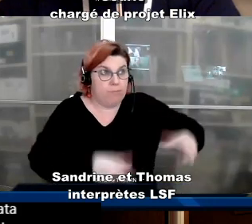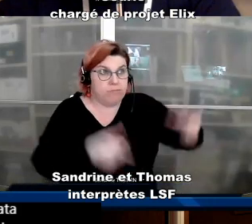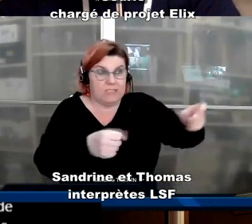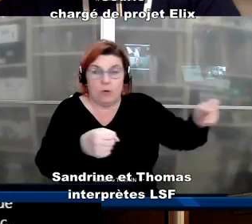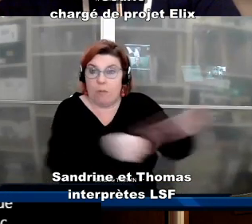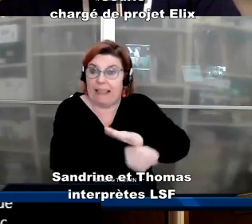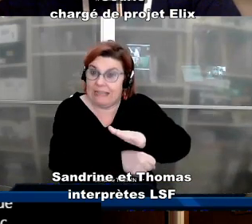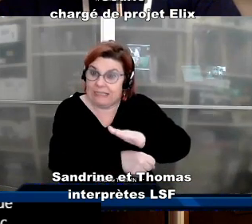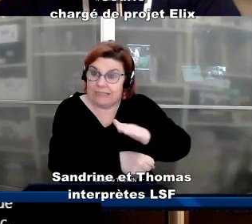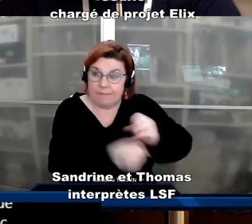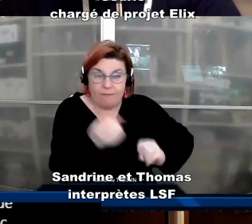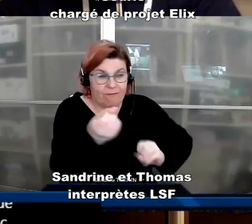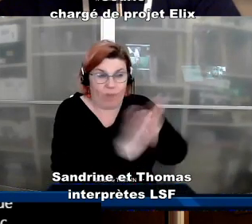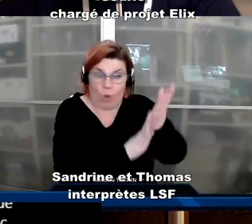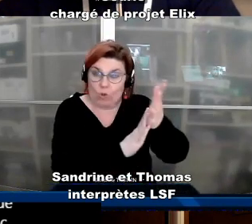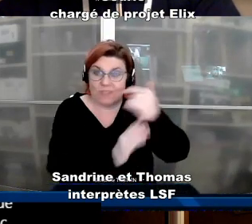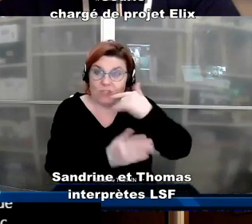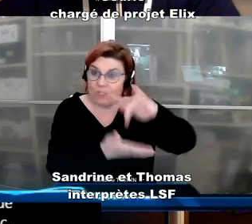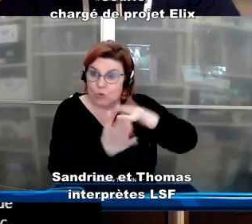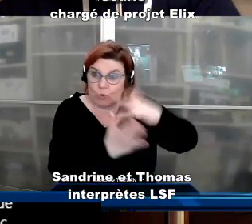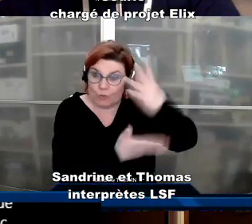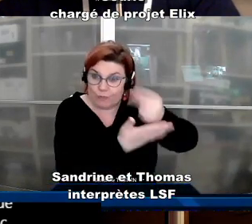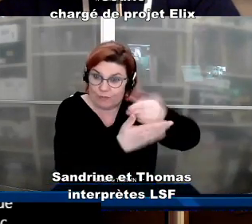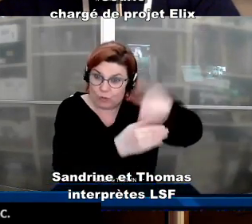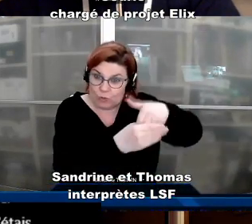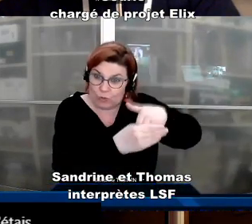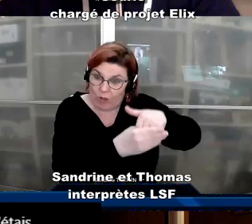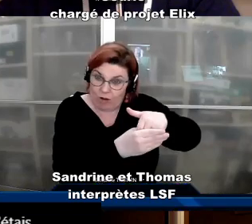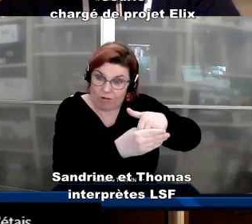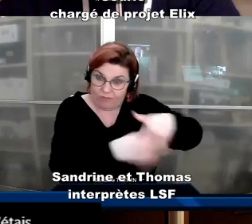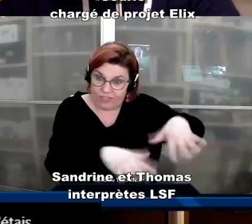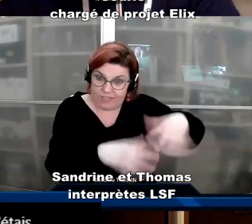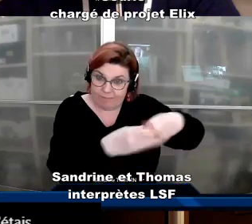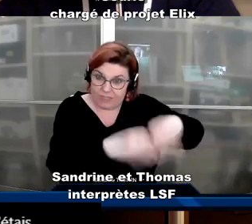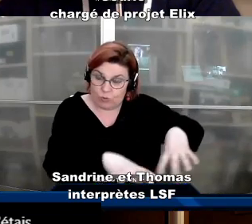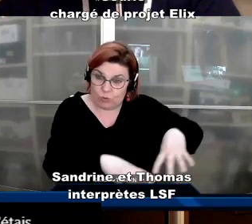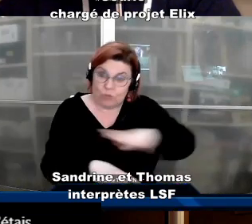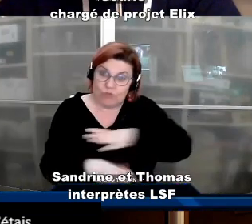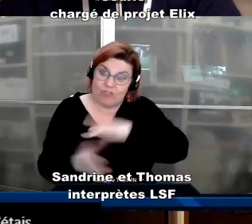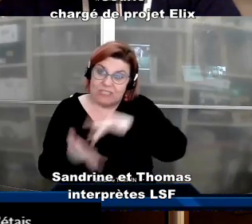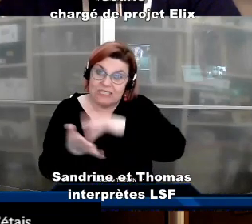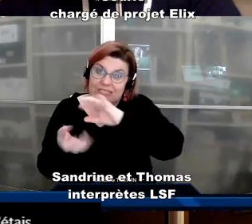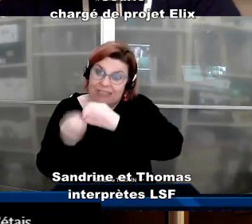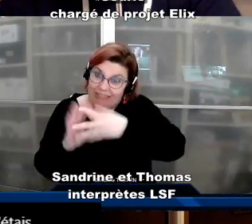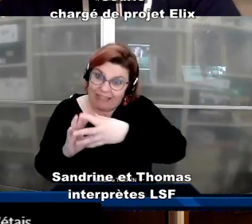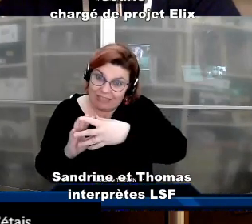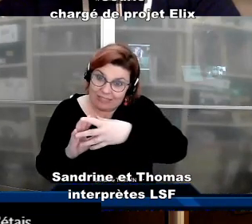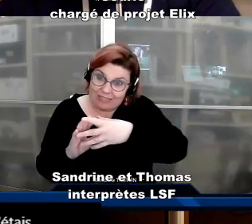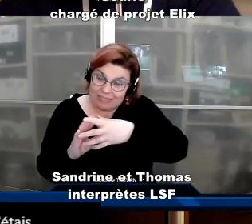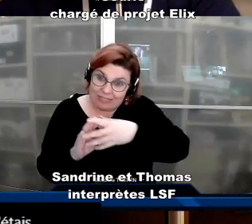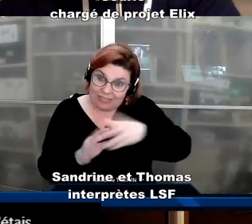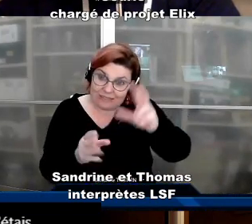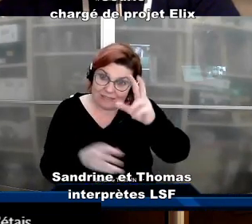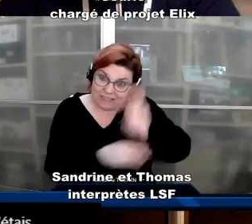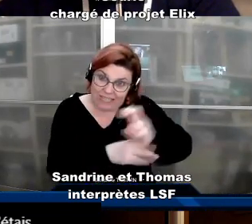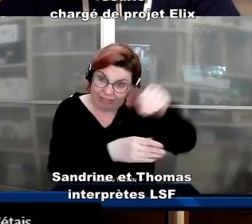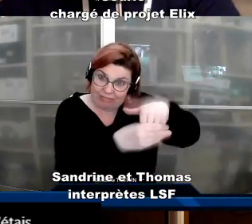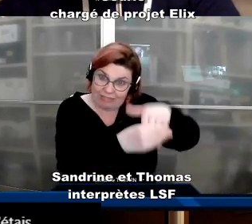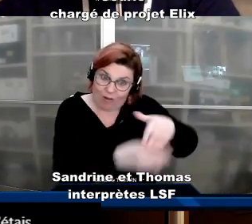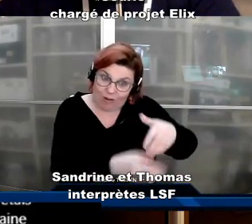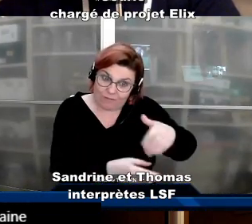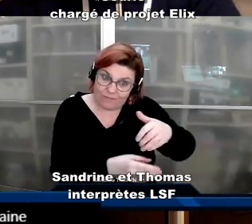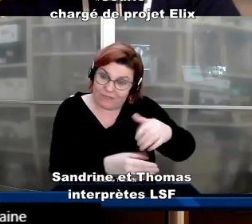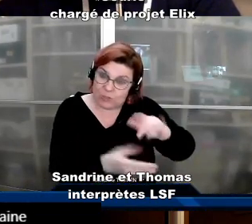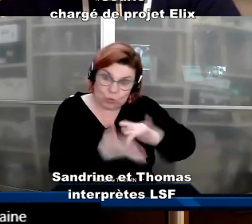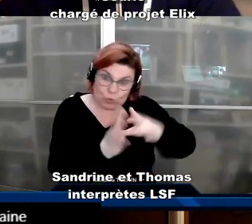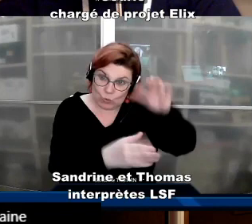dedans ont été perdues, sachant qu'il y avait des sites internet qui avaient leur sauvegarde sur le même site. Donc il y avait la sauvegarde et la copie de